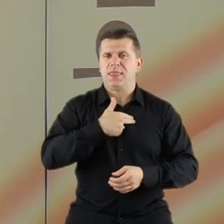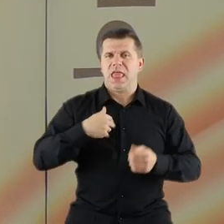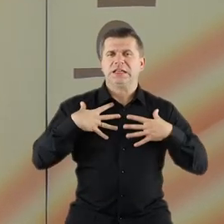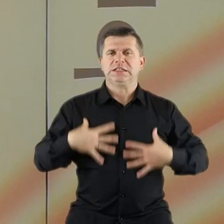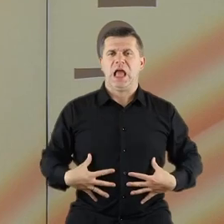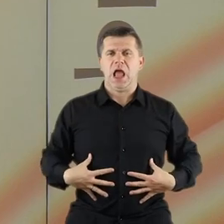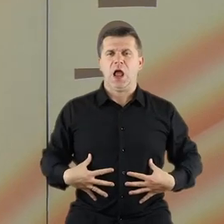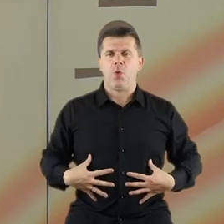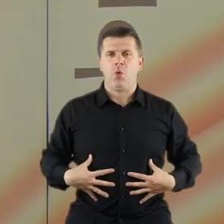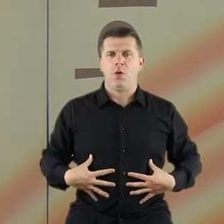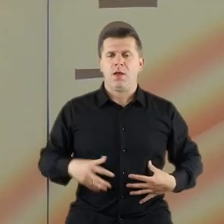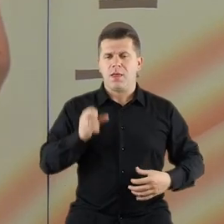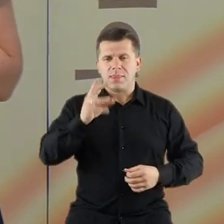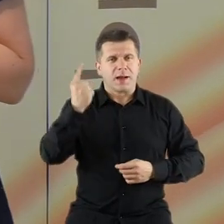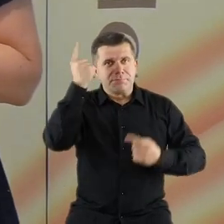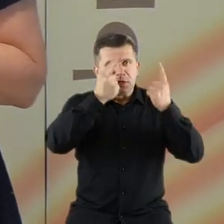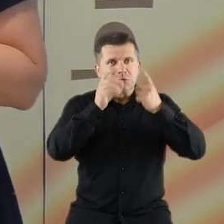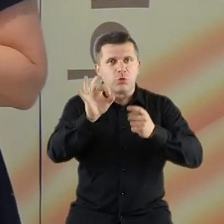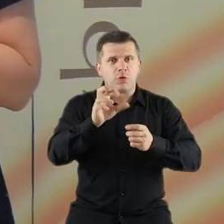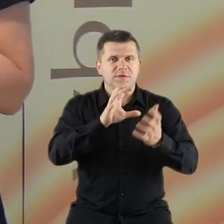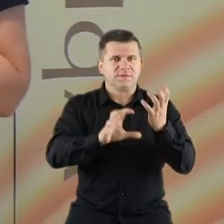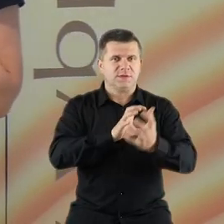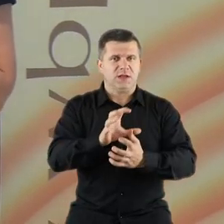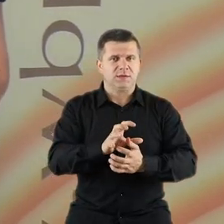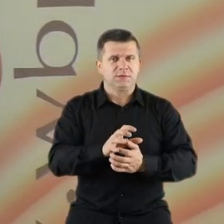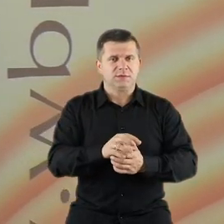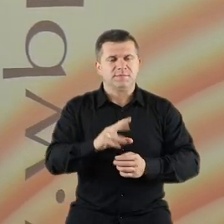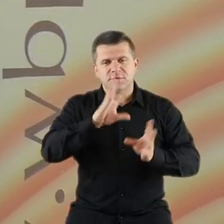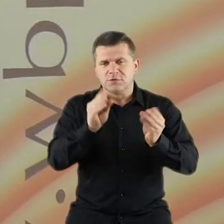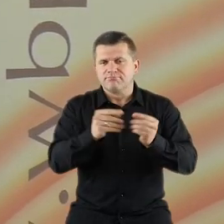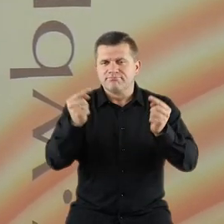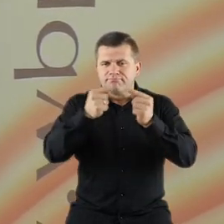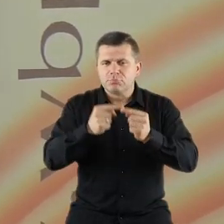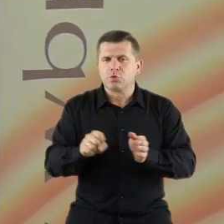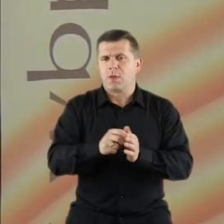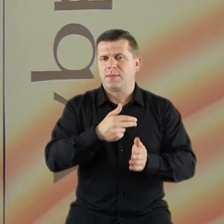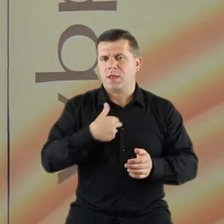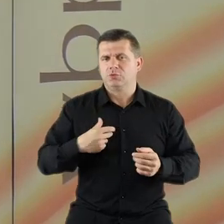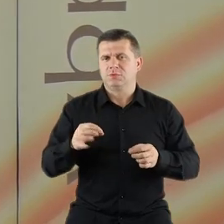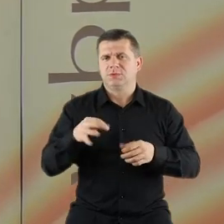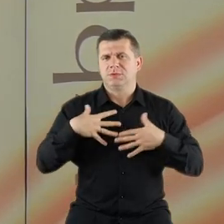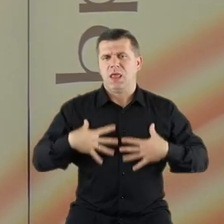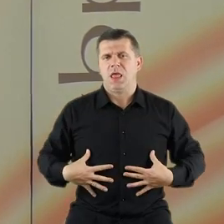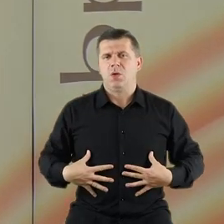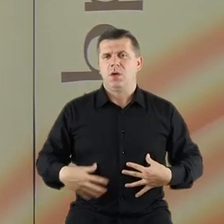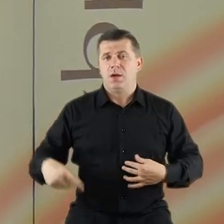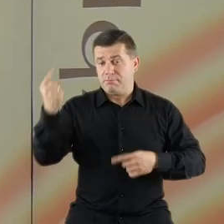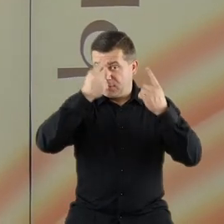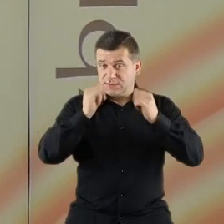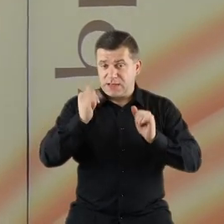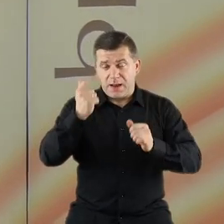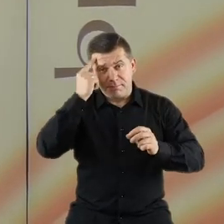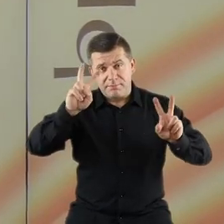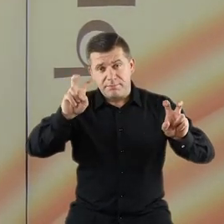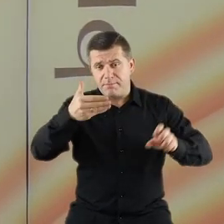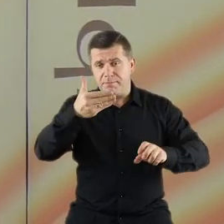nasze ciało tak pojmujemy świat wszystko odnosimy do naszego ciała myślimy